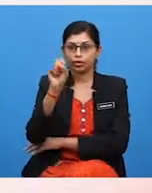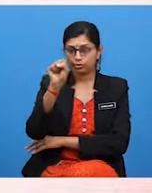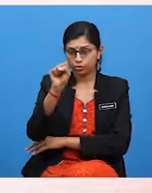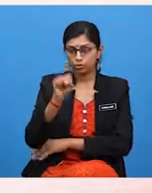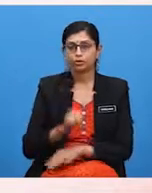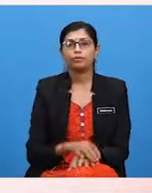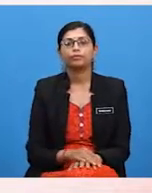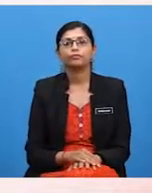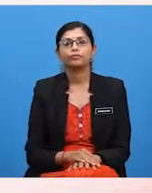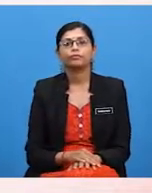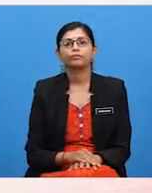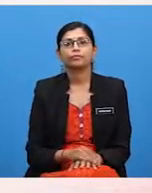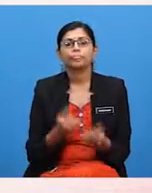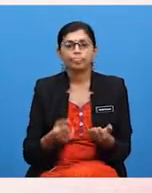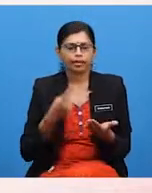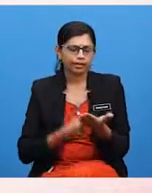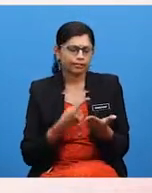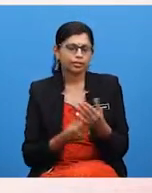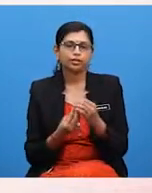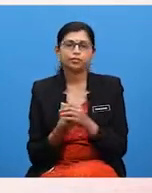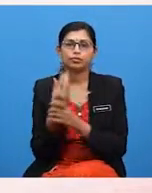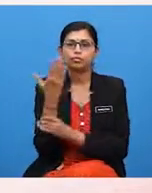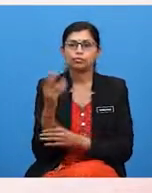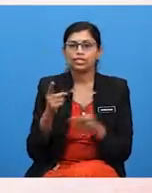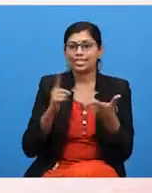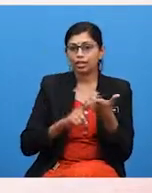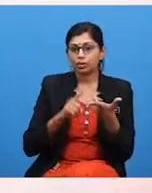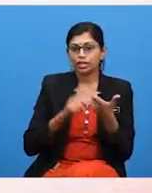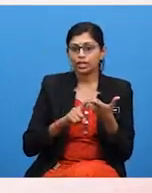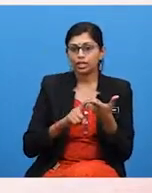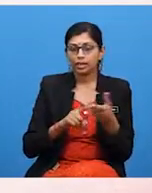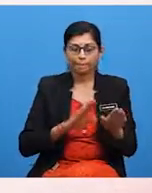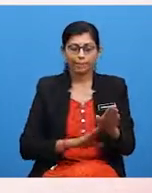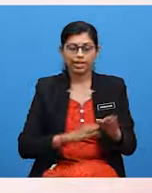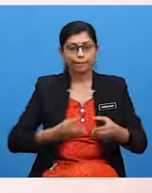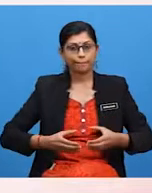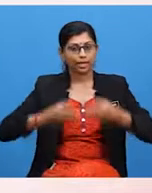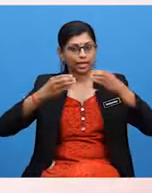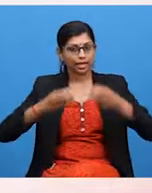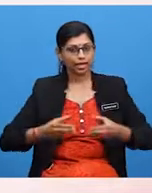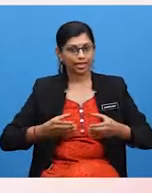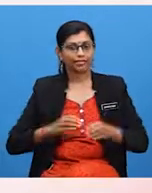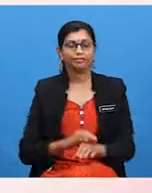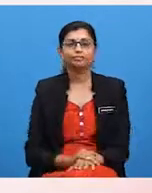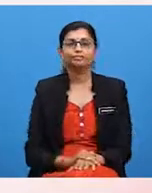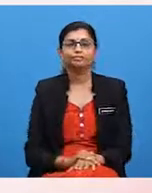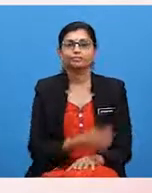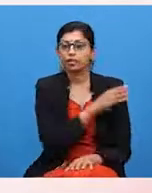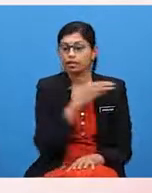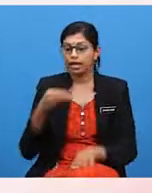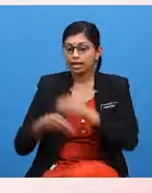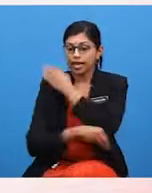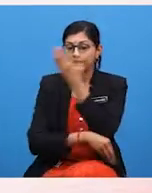Mari kita bincangkan pertumbuhan sekunder yang berlaku pada batang dan juga akar.